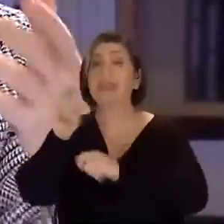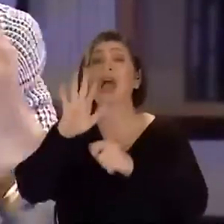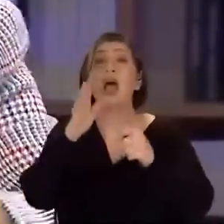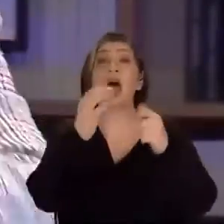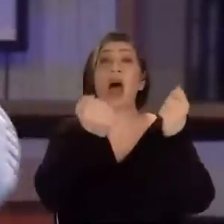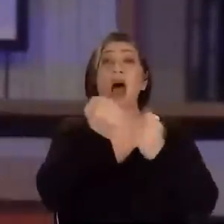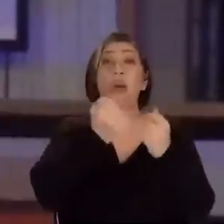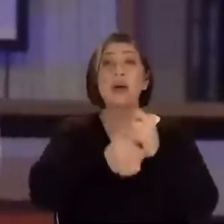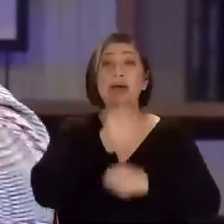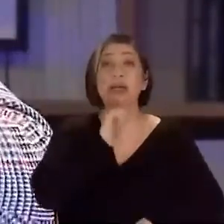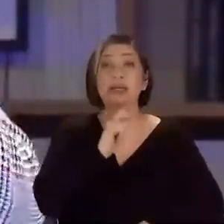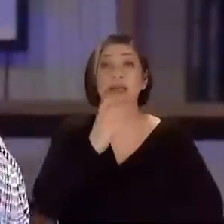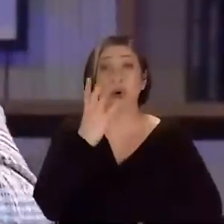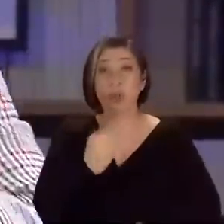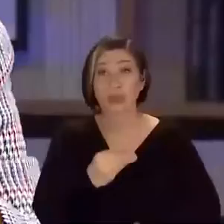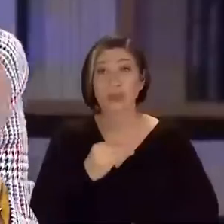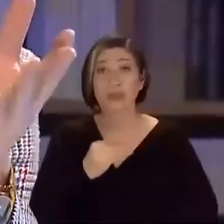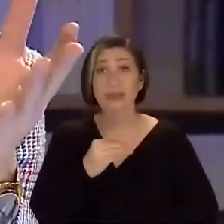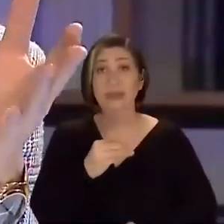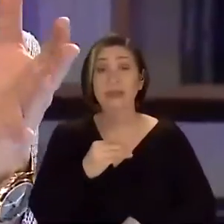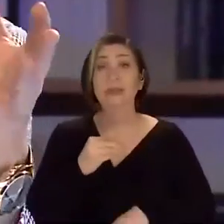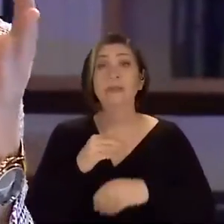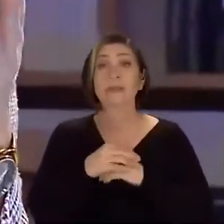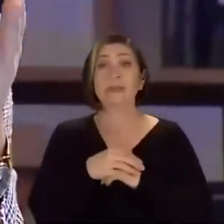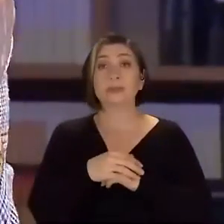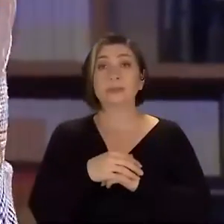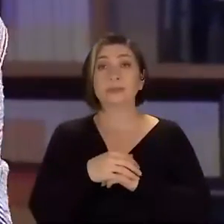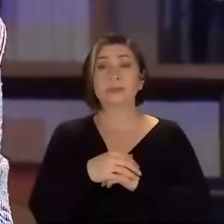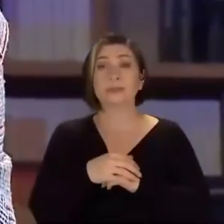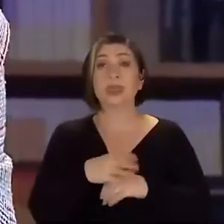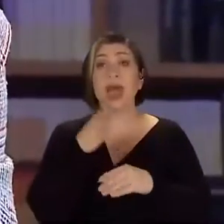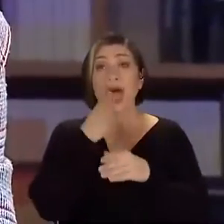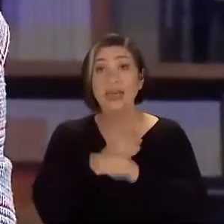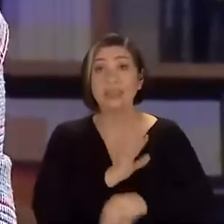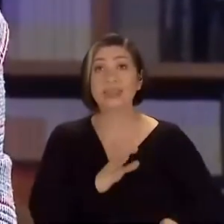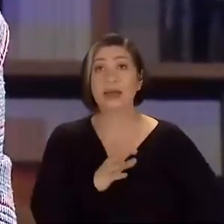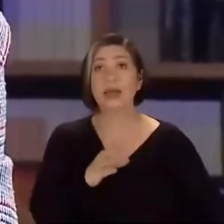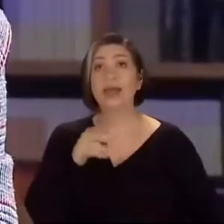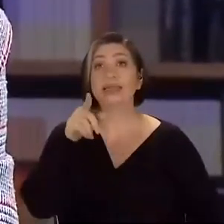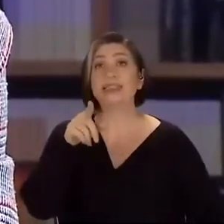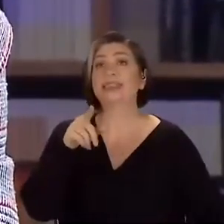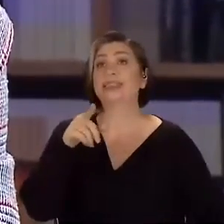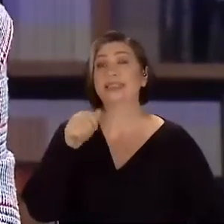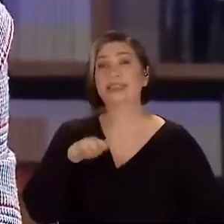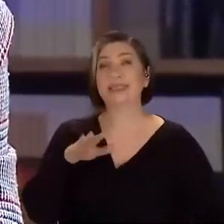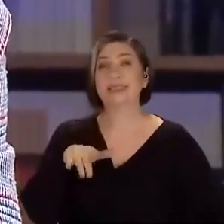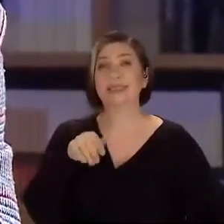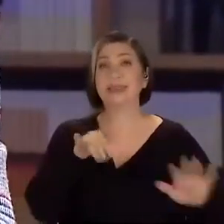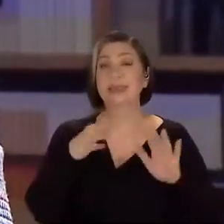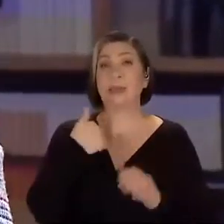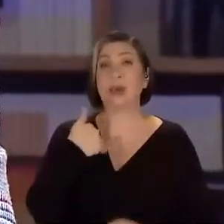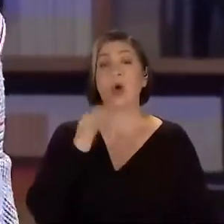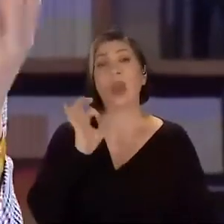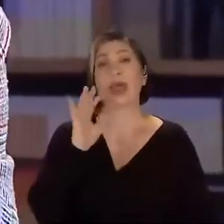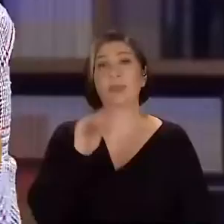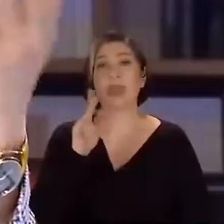Sonra bütün bunları alıp da işte bütün dünyada kullandırma falan. Yani aslında sistemi bana